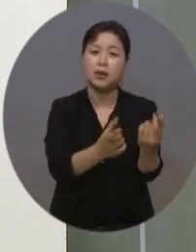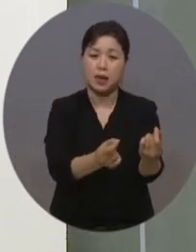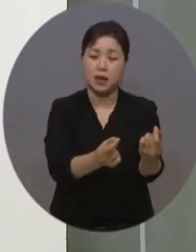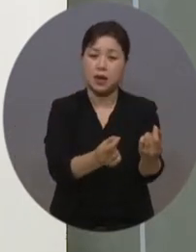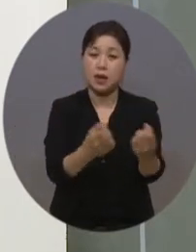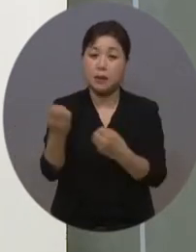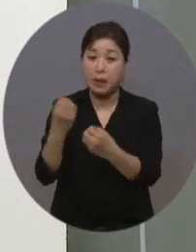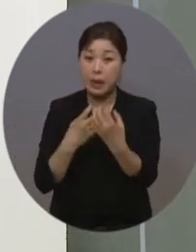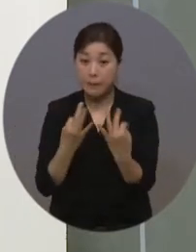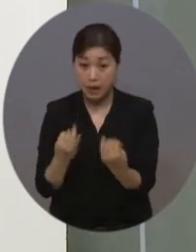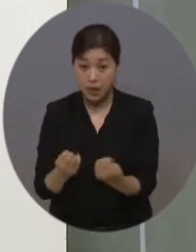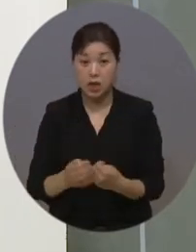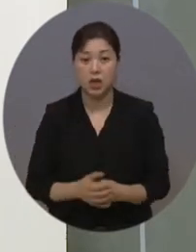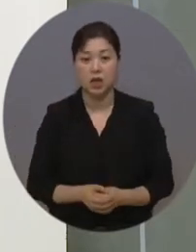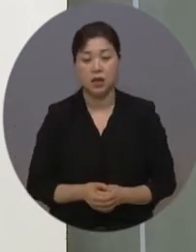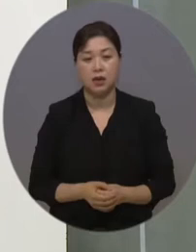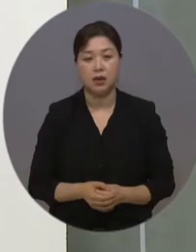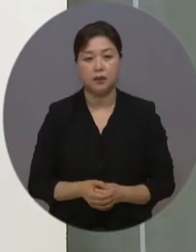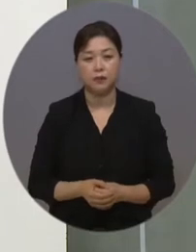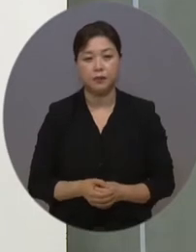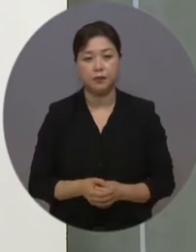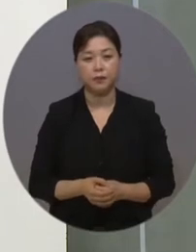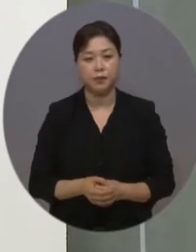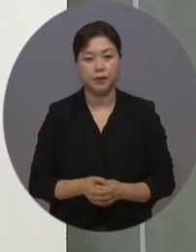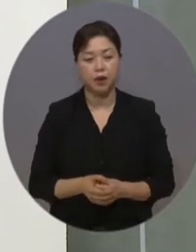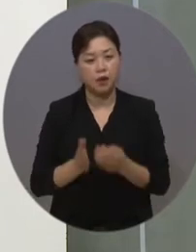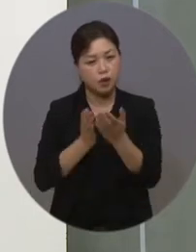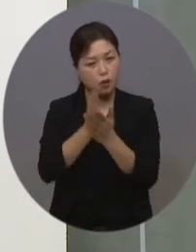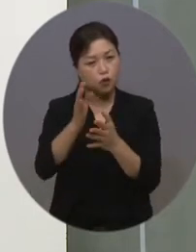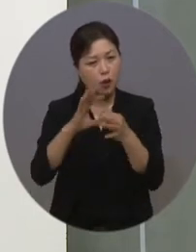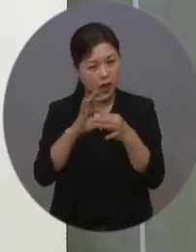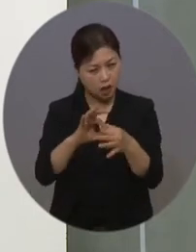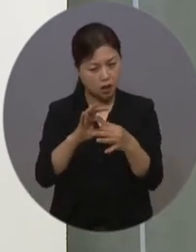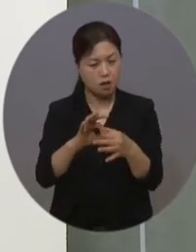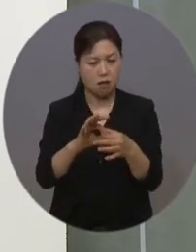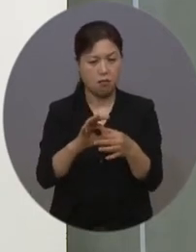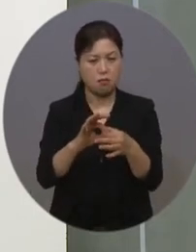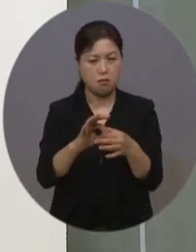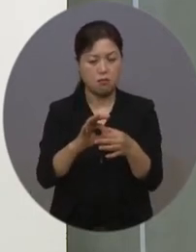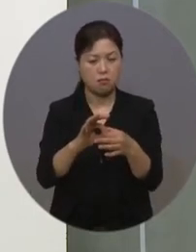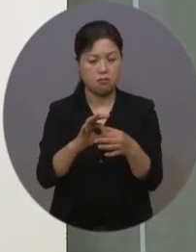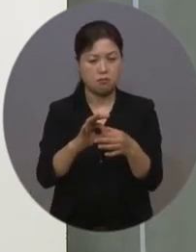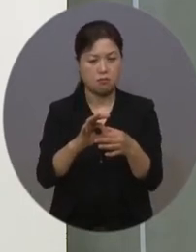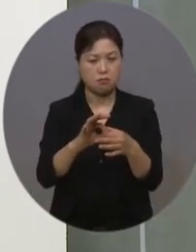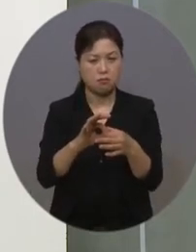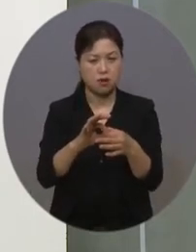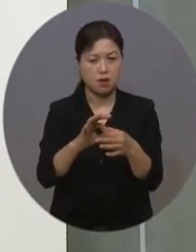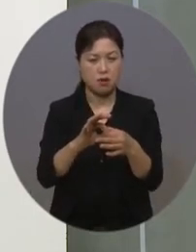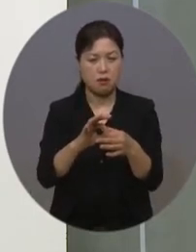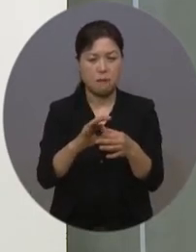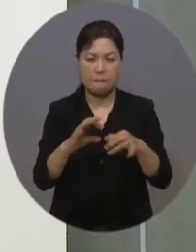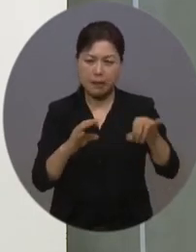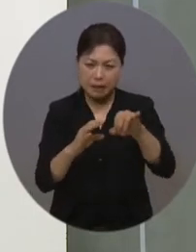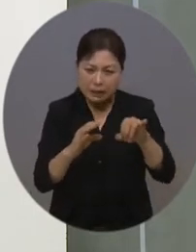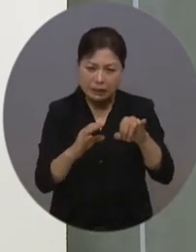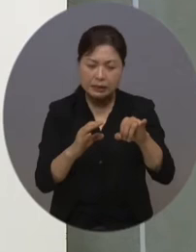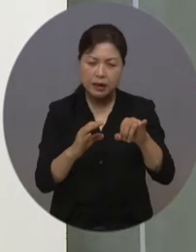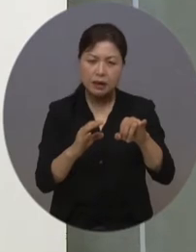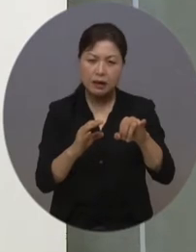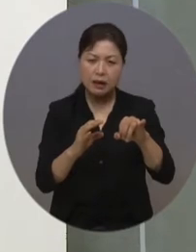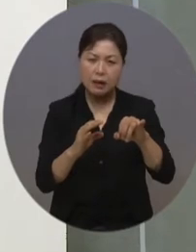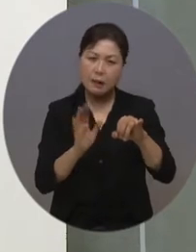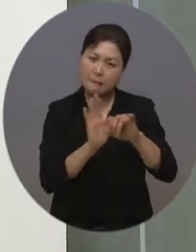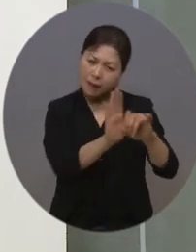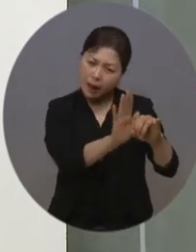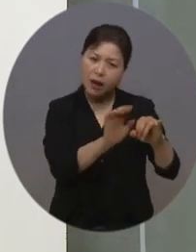해요. 그렇습니다. 거기에 전문적으로 이제 면역력의 여러 가지 비결, 면역력을